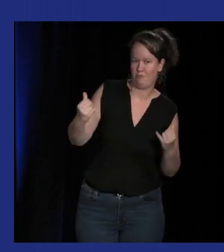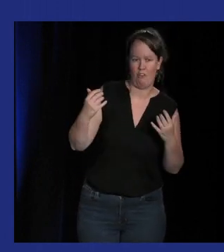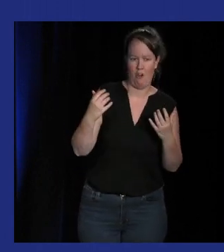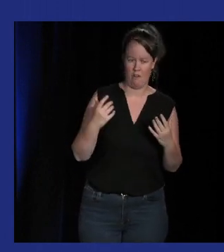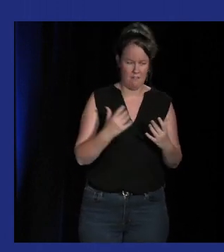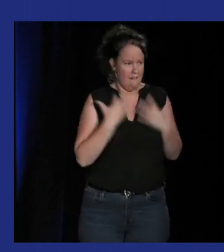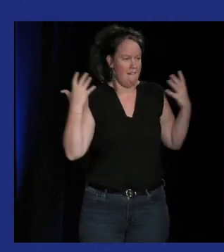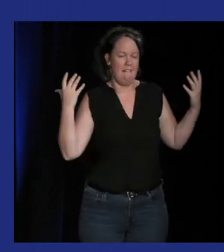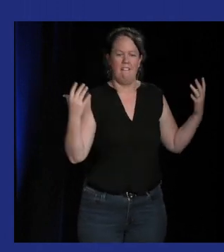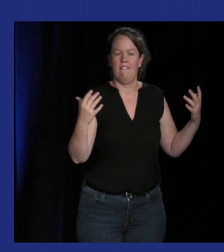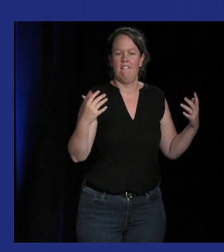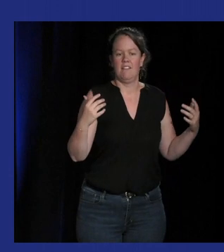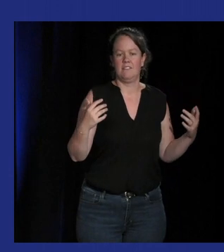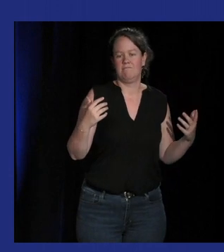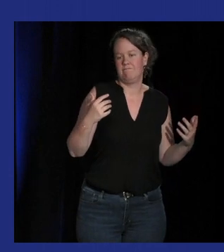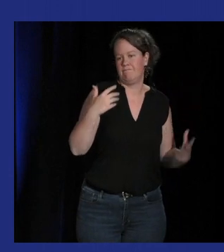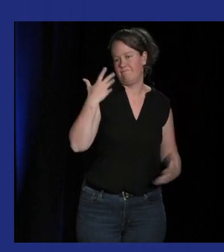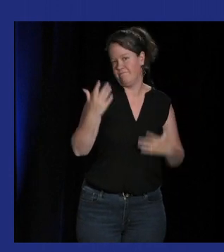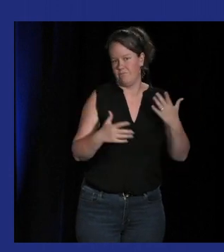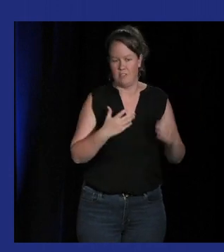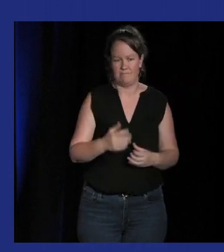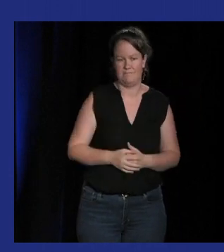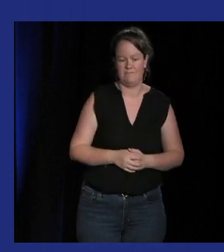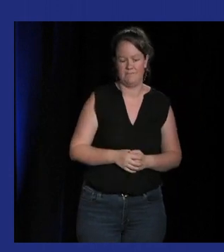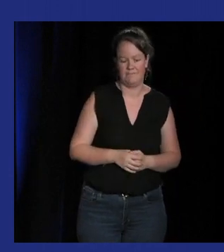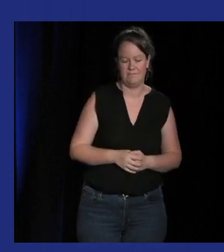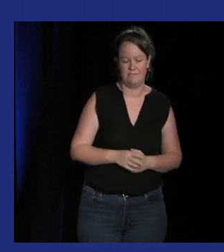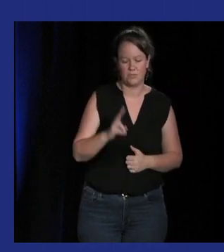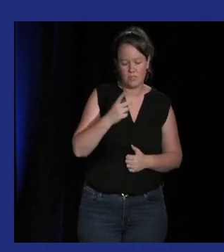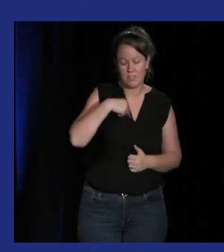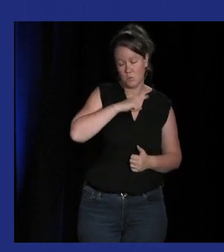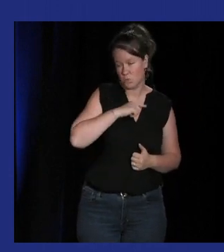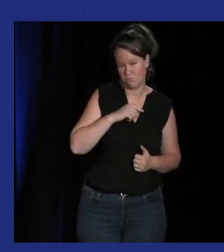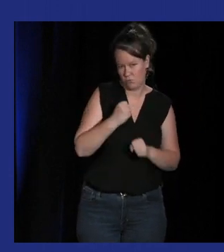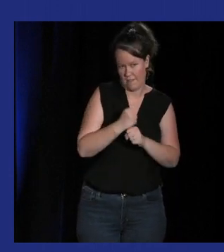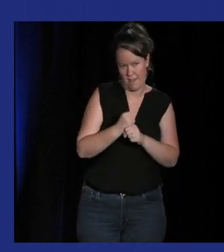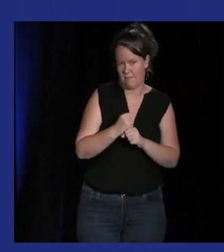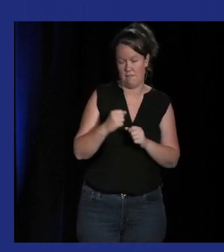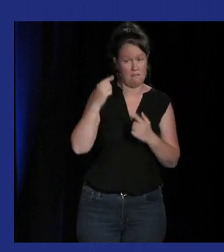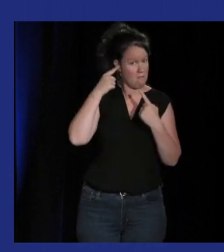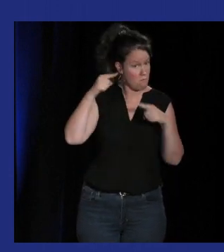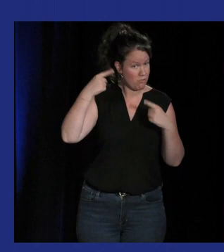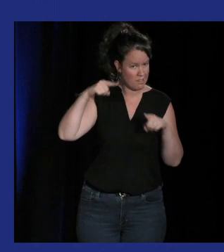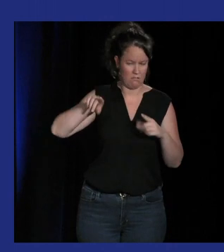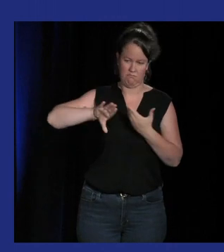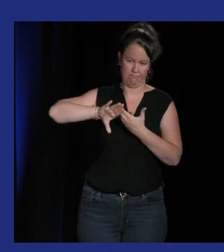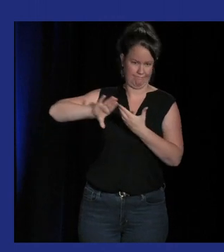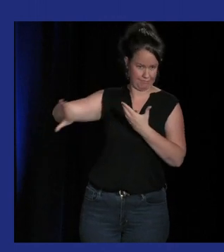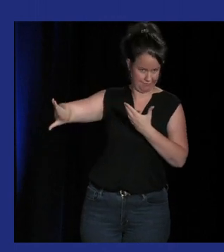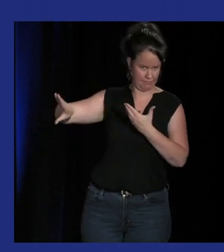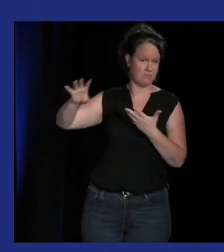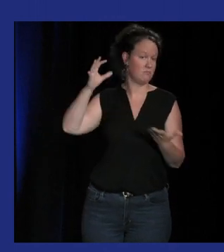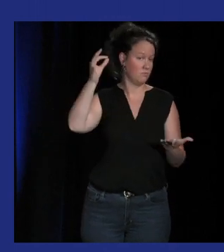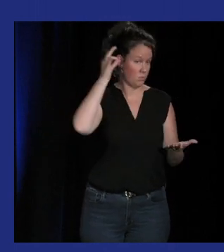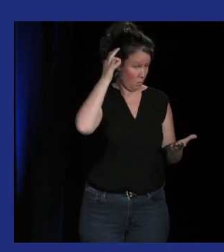scène donc c'est vrai que nous on travaille essentiellement sans la musique et à la fin de notre travail on écoute